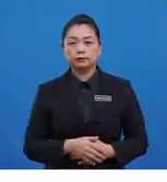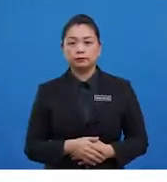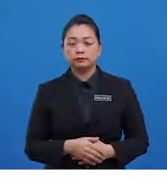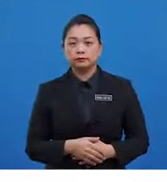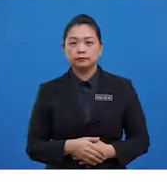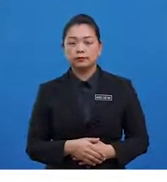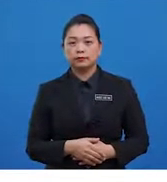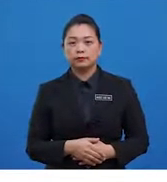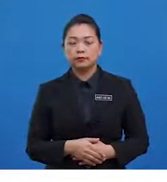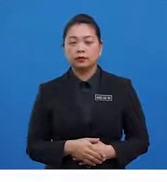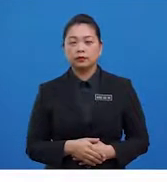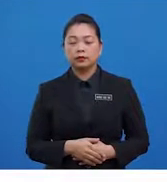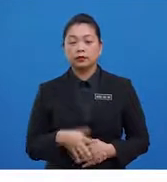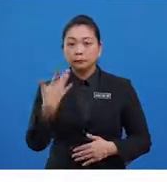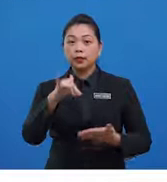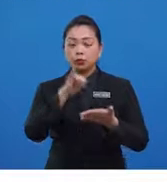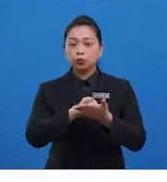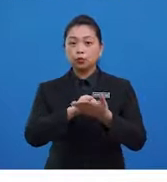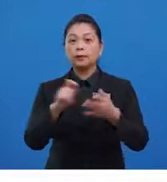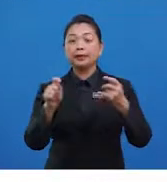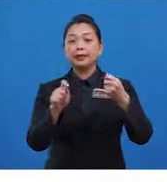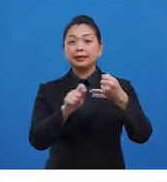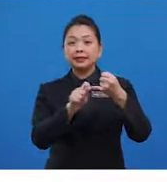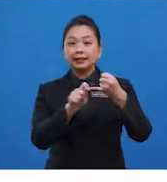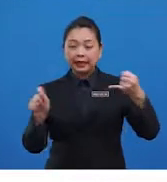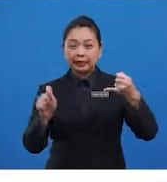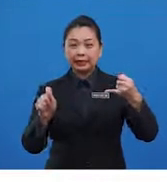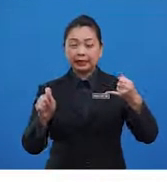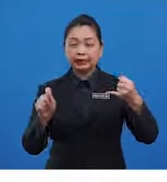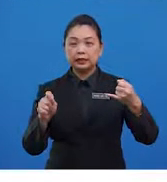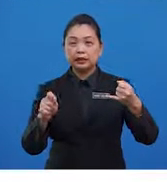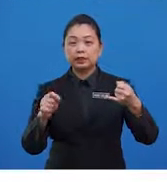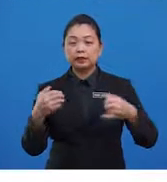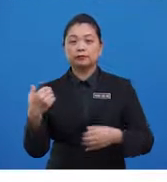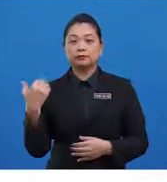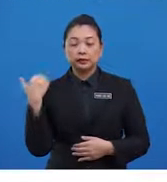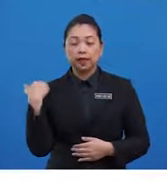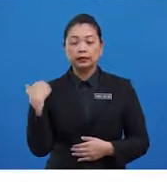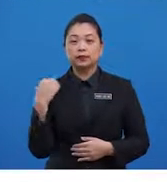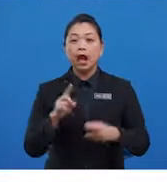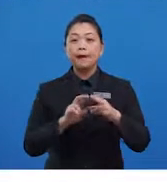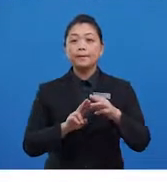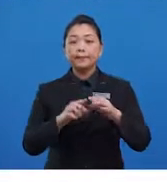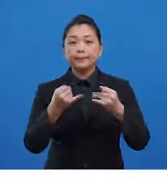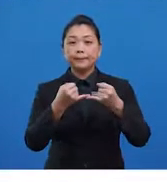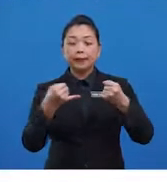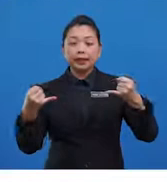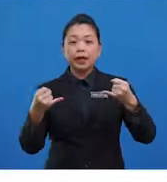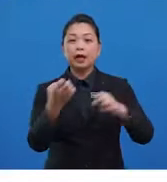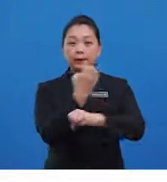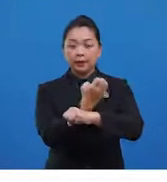Manakala tali bengkungnya diperbuat daripada kain sakhlat yang bertekat benang emas